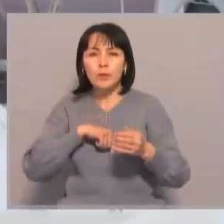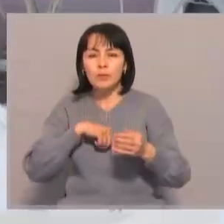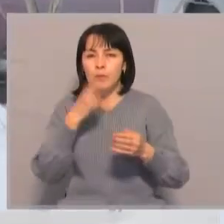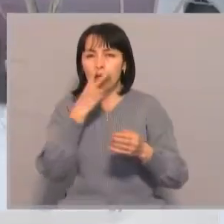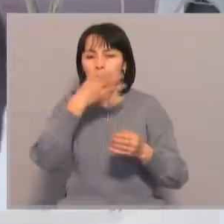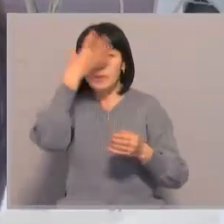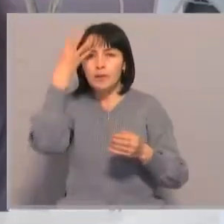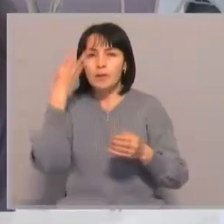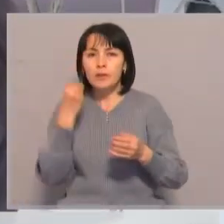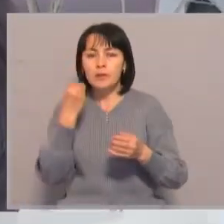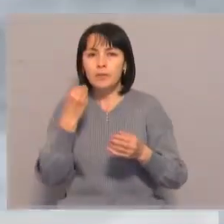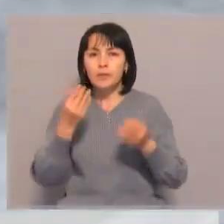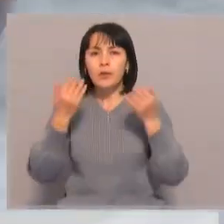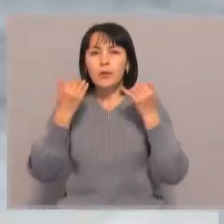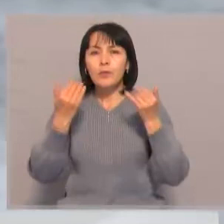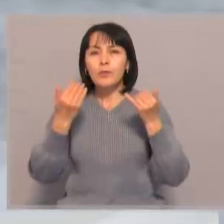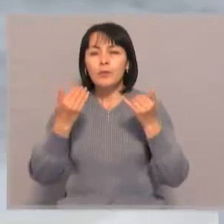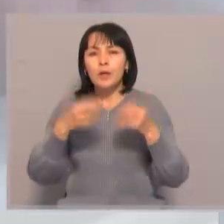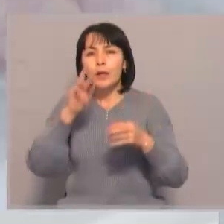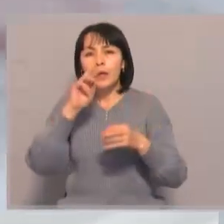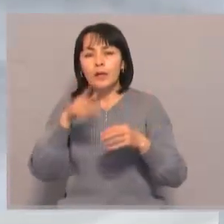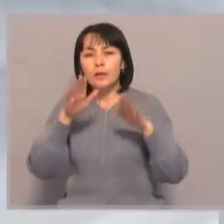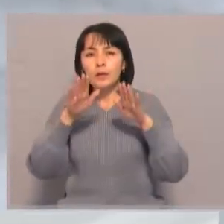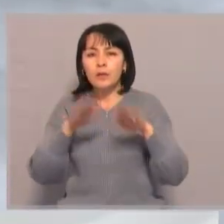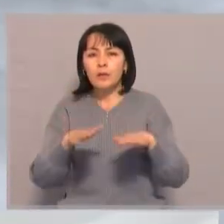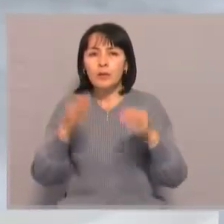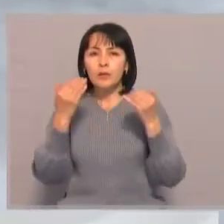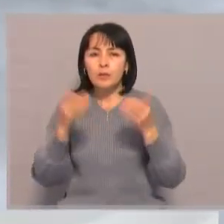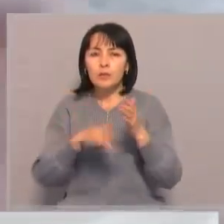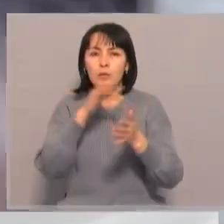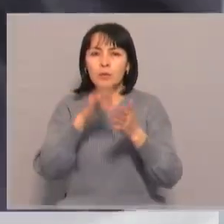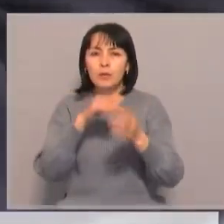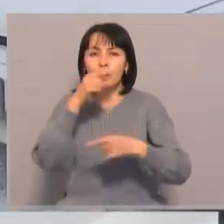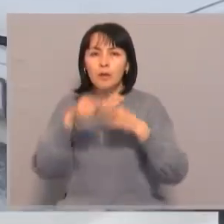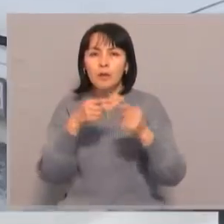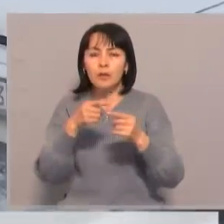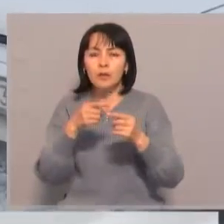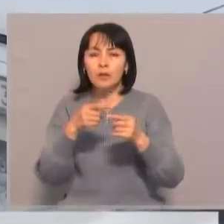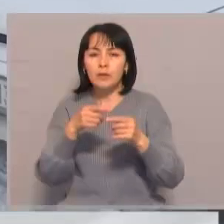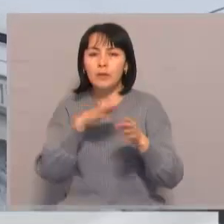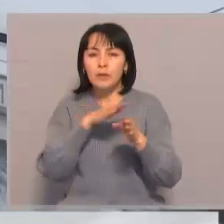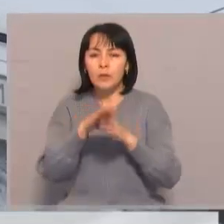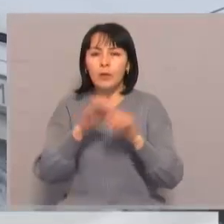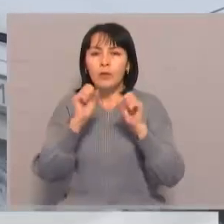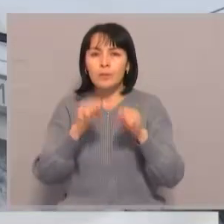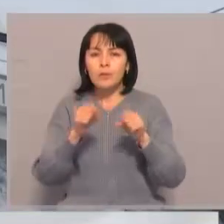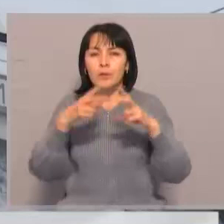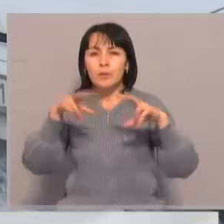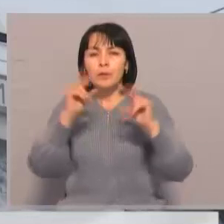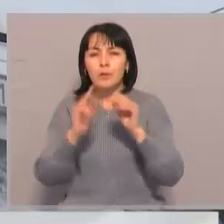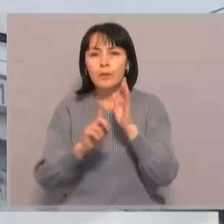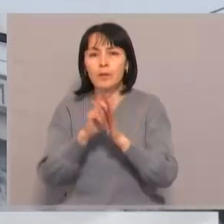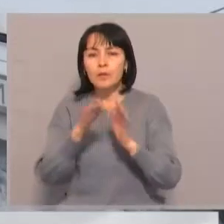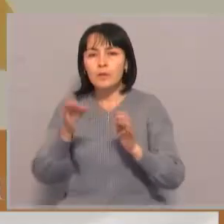үңілуді естен шығарып жатамыз. Мұндай олқылықтардың орнын осы орталық арқылы толтыруға болады. Мамандар осы бастама арқылы